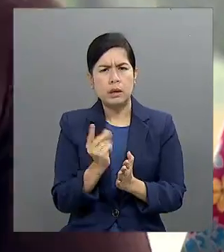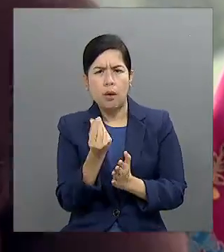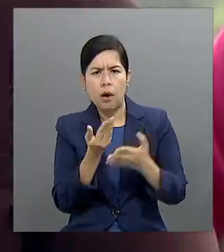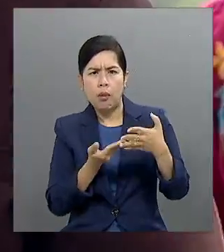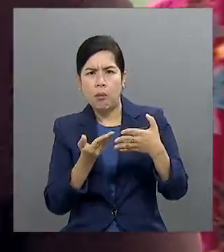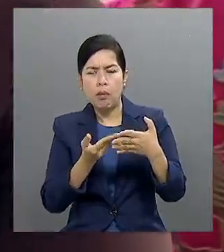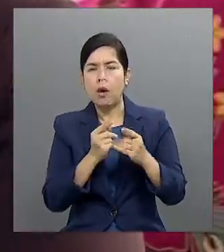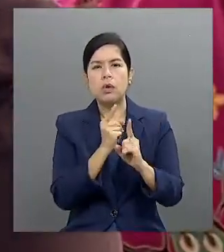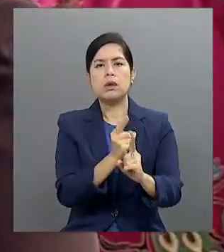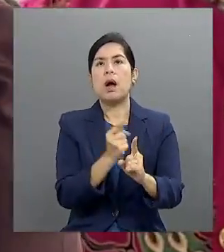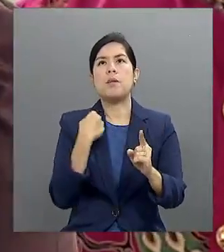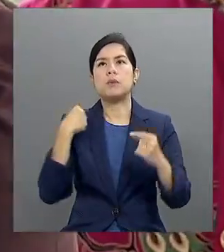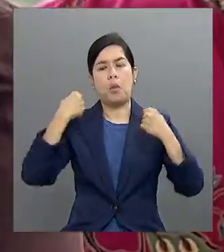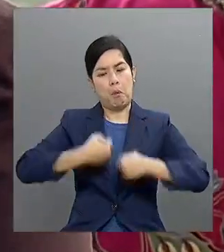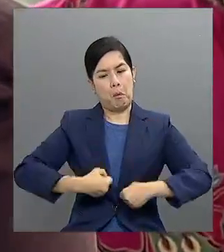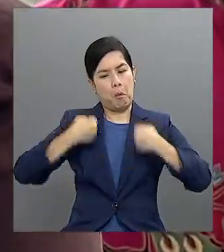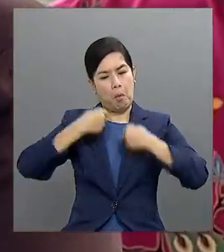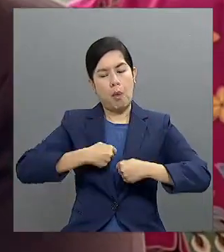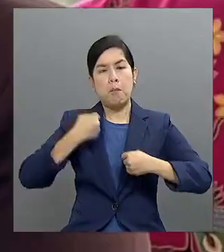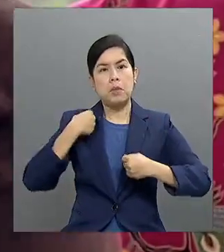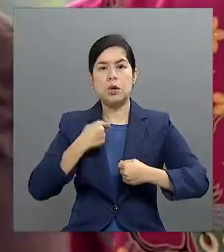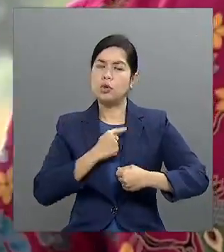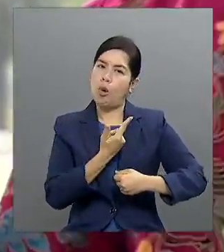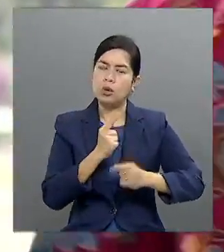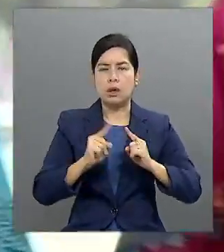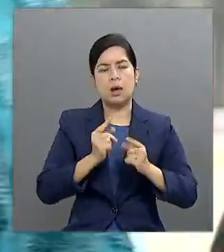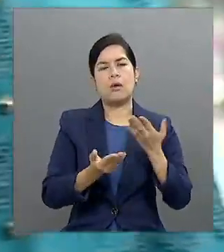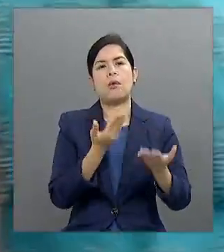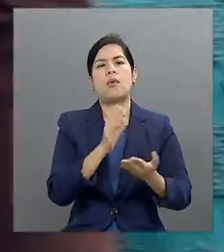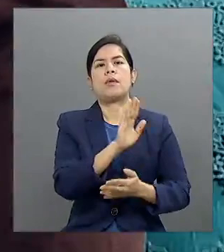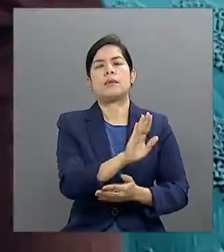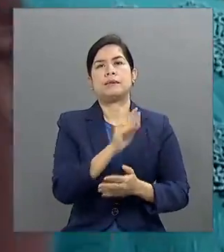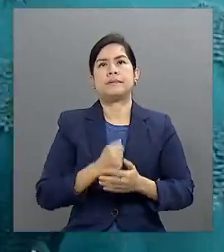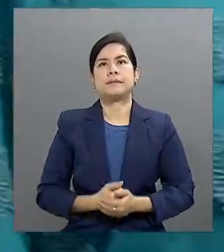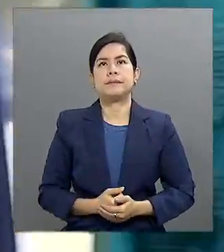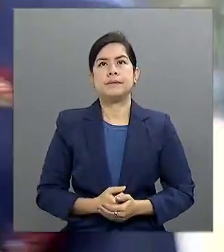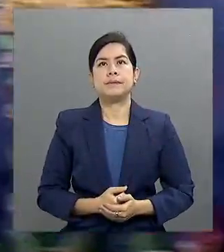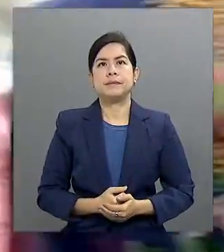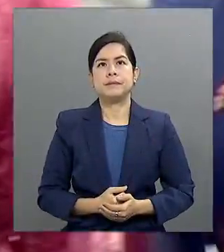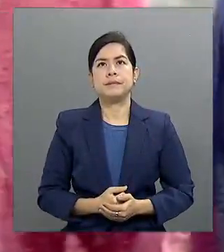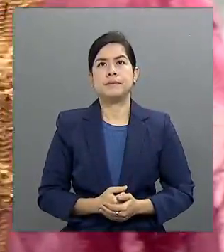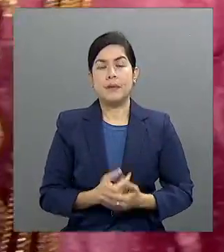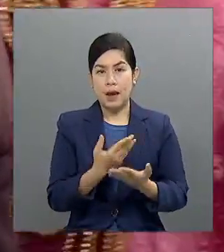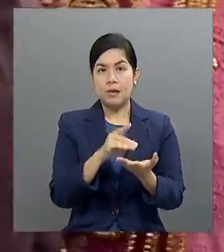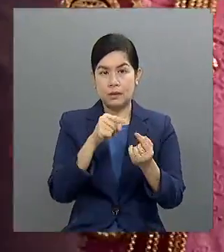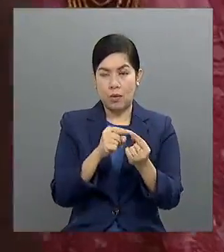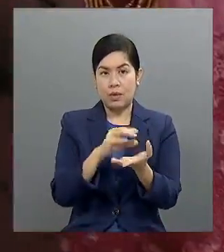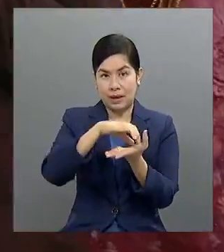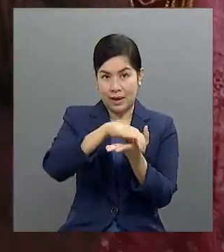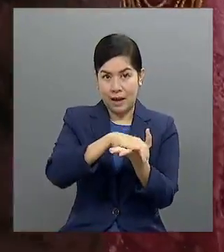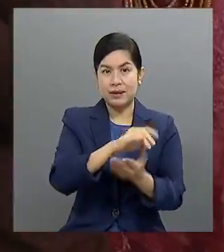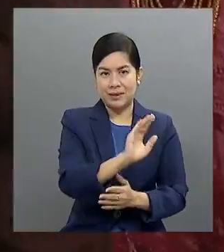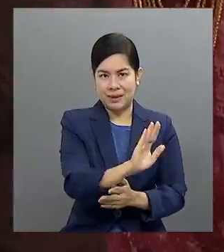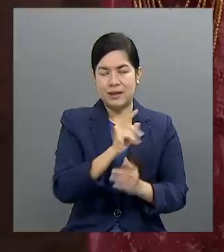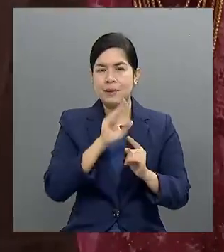านั้นใช่ครับ นอกจากตรงนี้แล้ว แล้วก็เรายังมีก็คือว่าก่อนที่จะเป็นในเรื่องของงานแต่งงานเนี่ยนะครับฝ่ายเจ้าสาวเนี่ยนะครับก็ต้